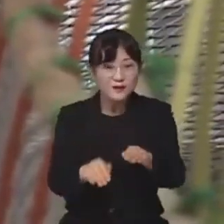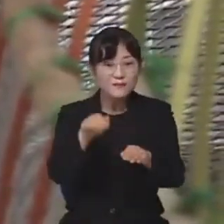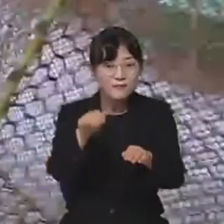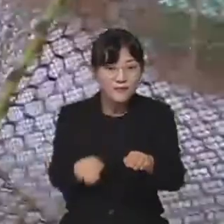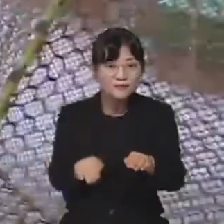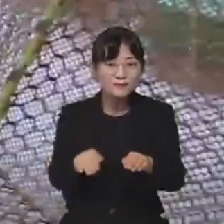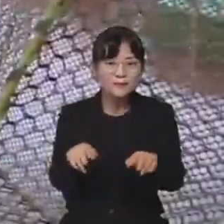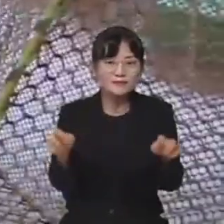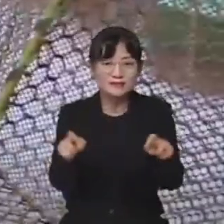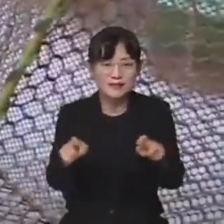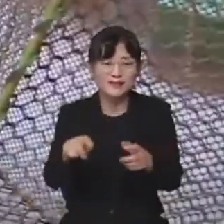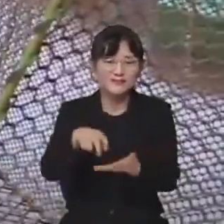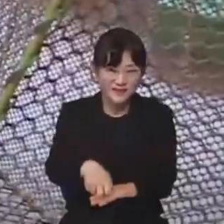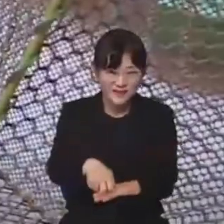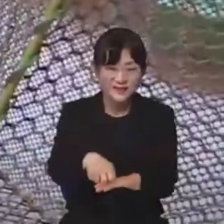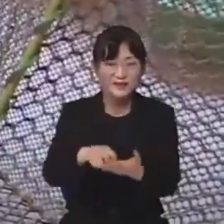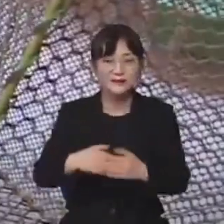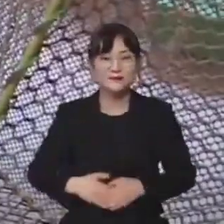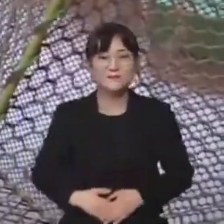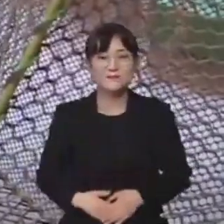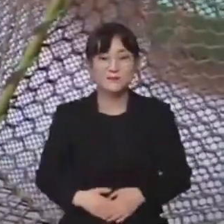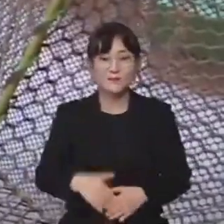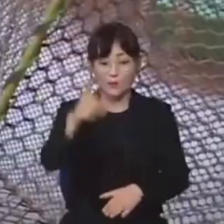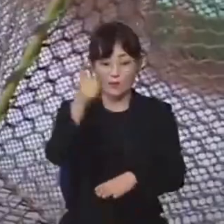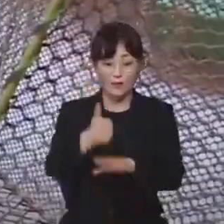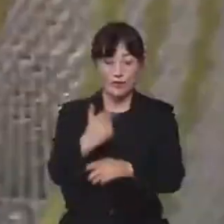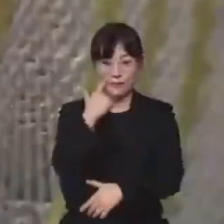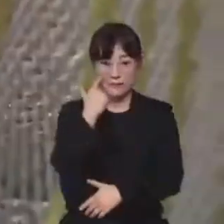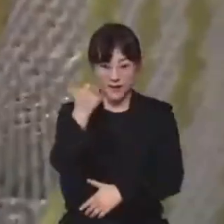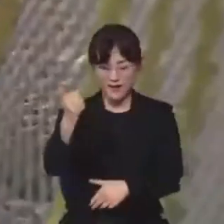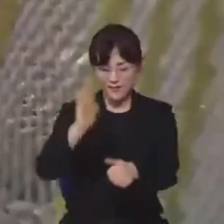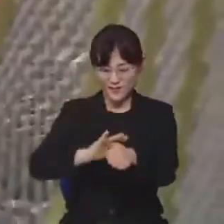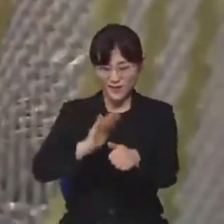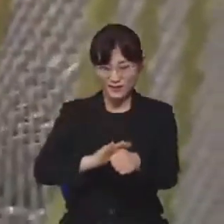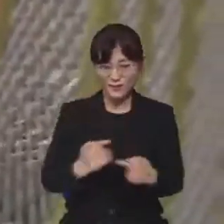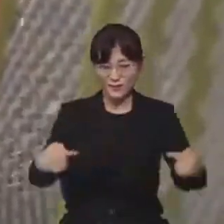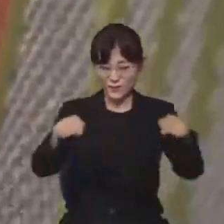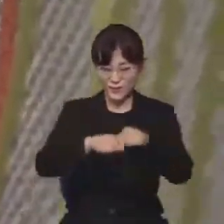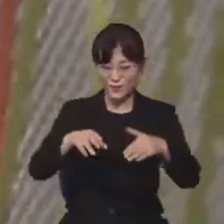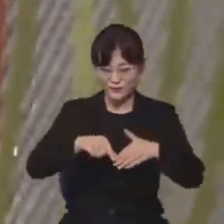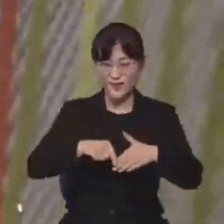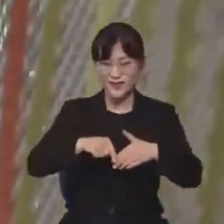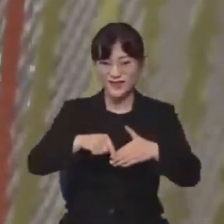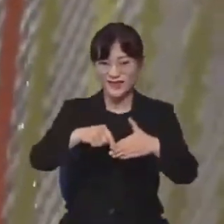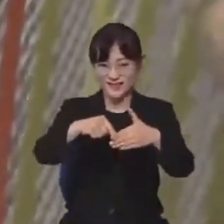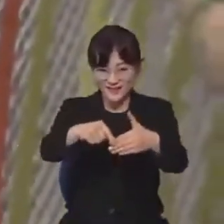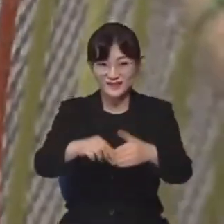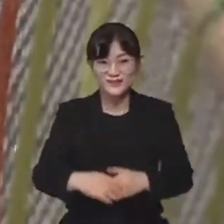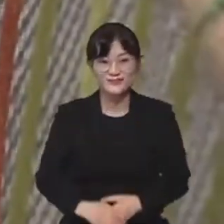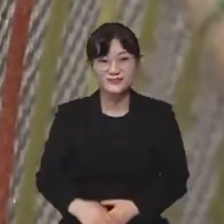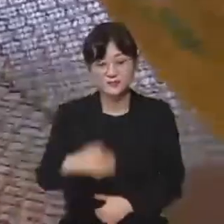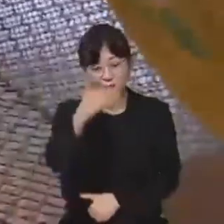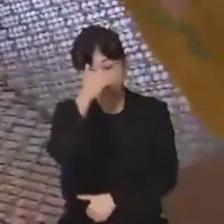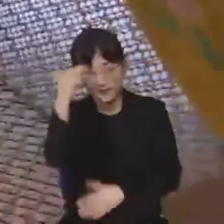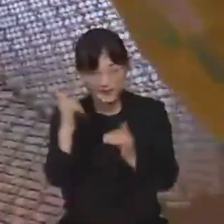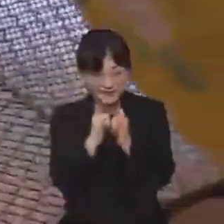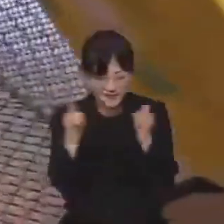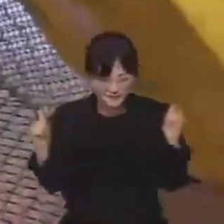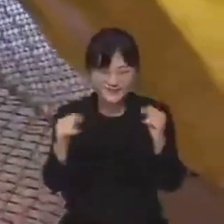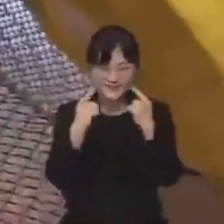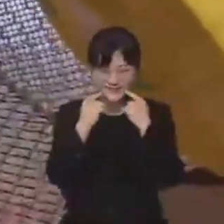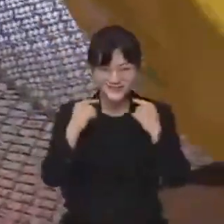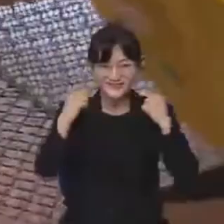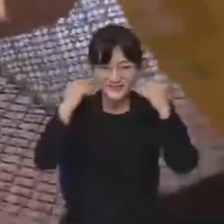이내 주저앉고 맙니다. 결국 아빠의 손을 잡고 도달한 목표 지점. 지켜보는 이들의 얼굴엔 뿌듯한